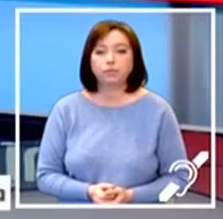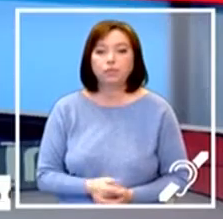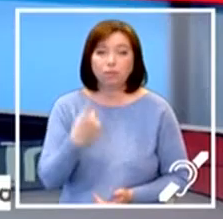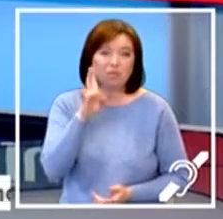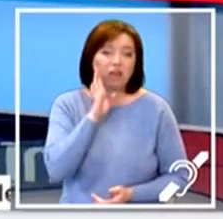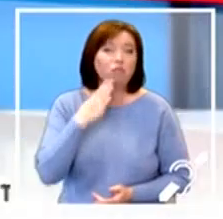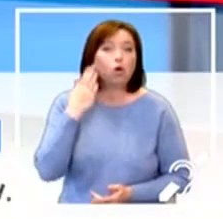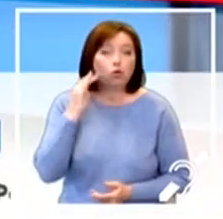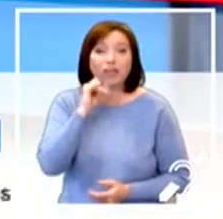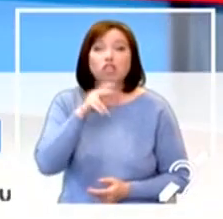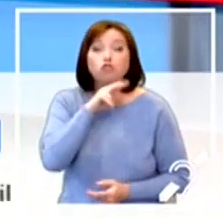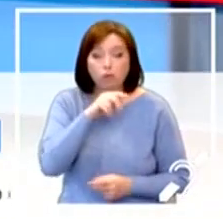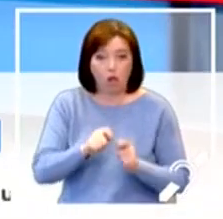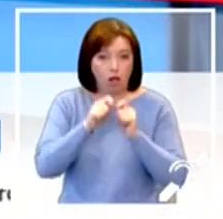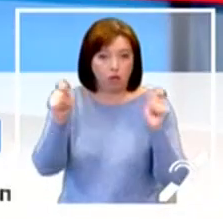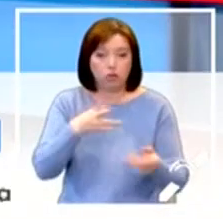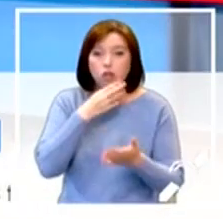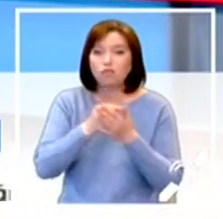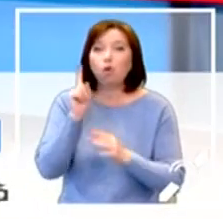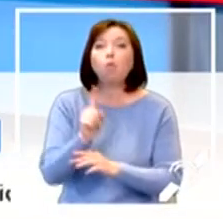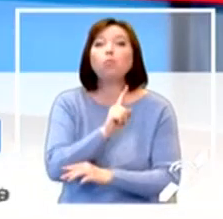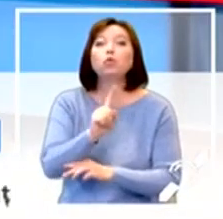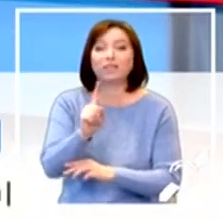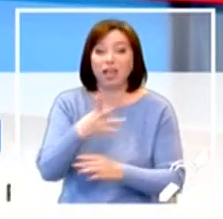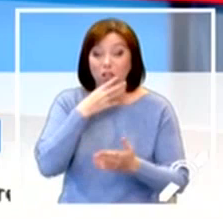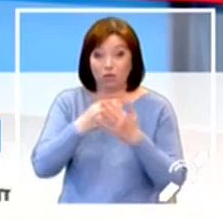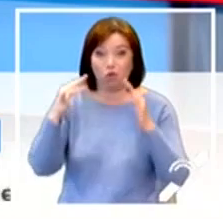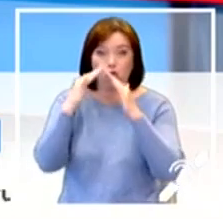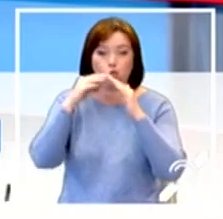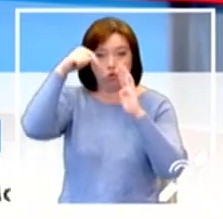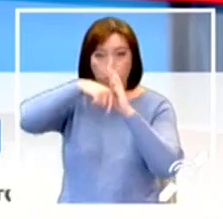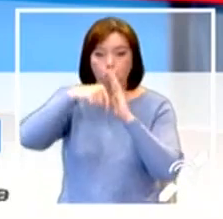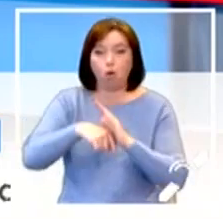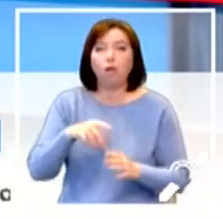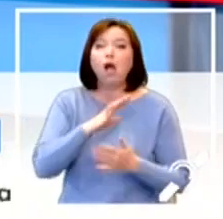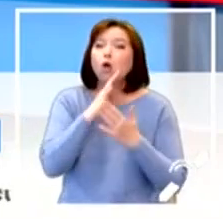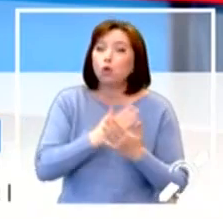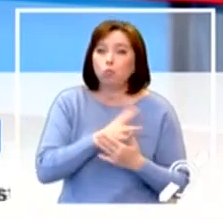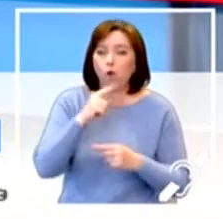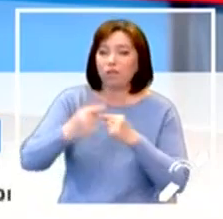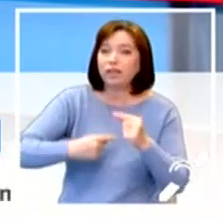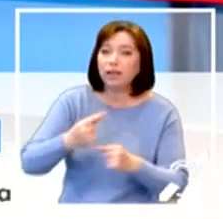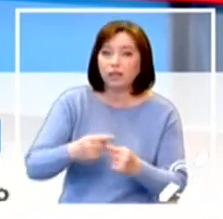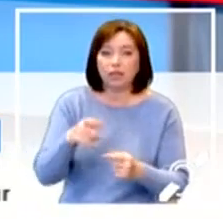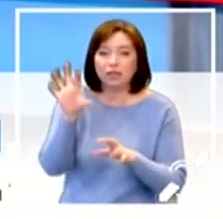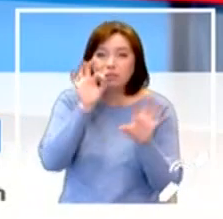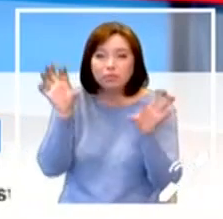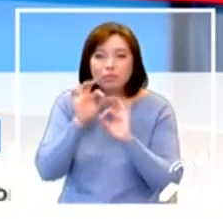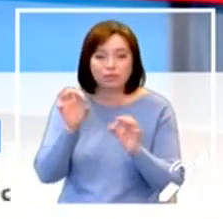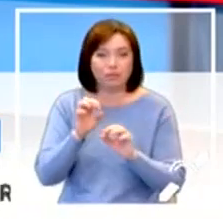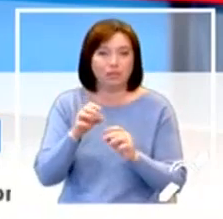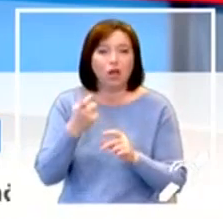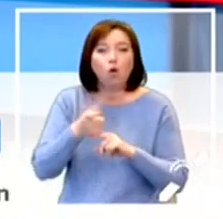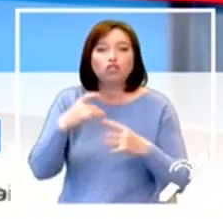O româncă din Cernăuți și-a deschis propriul muzeu în mansarda casei sale. Din dragoste față de tradiții, a adunat acasă comori